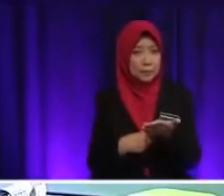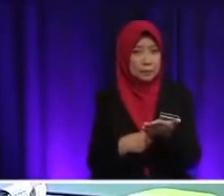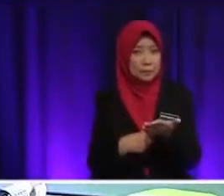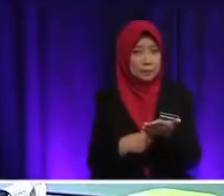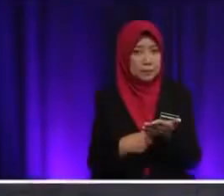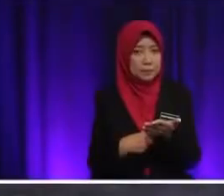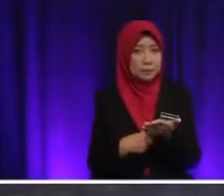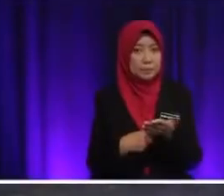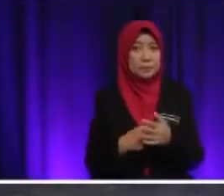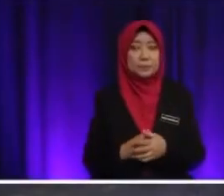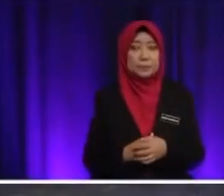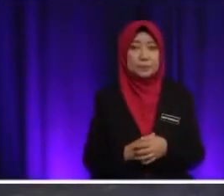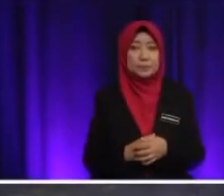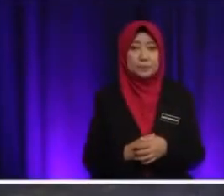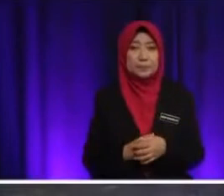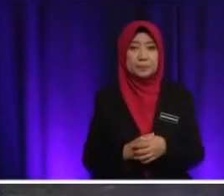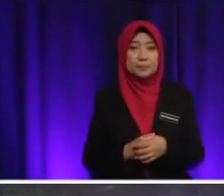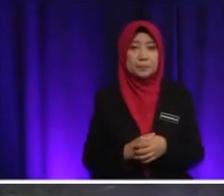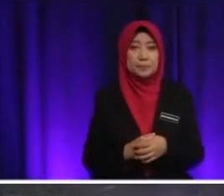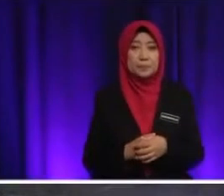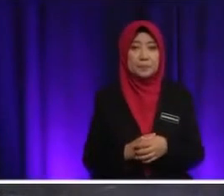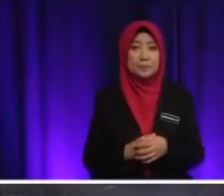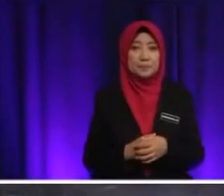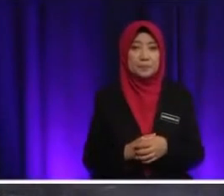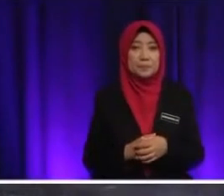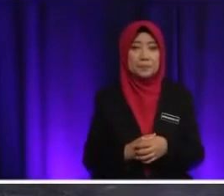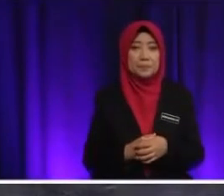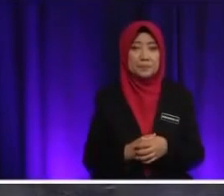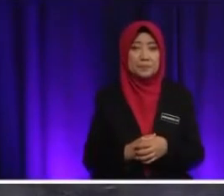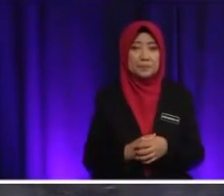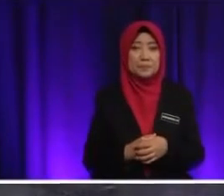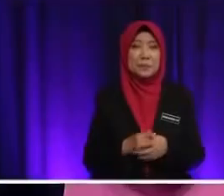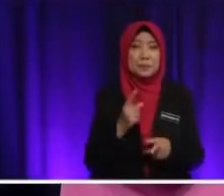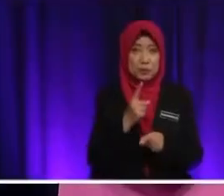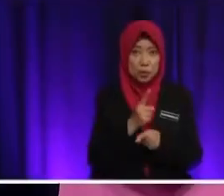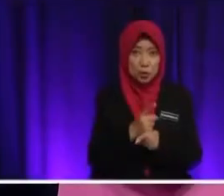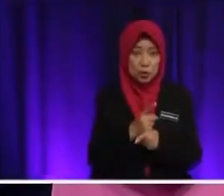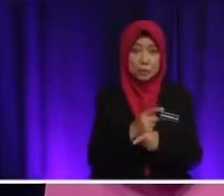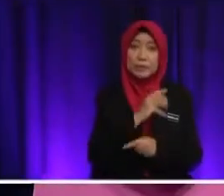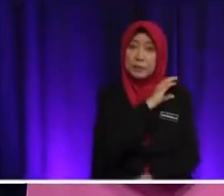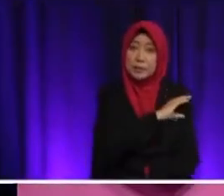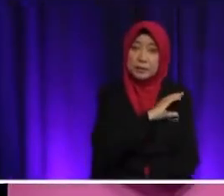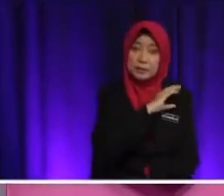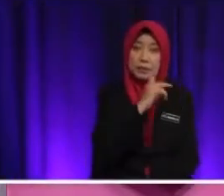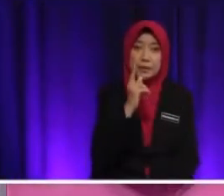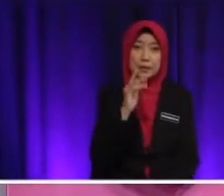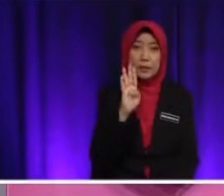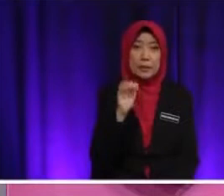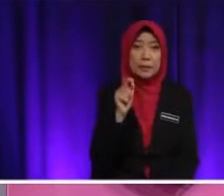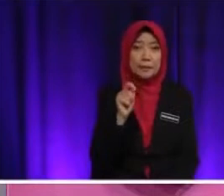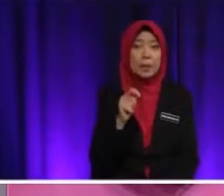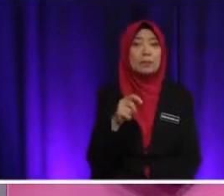Ya, hampir tepat. Walaupun tak sebenarnya tepat. Bagus tu, ya. Okey, betul tu. Di antara ciri-ciri soalan kebat ialah